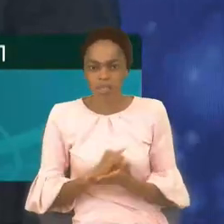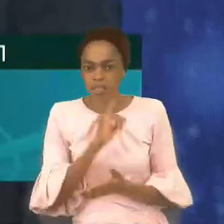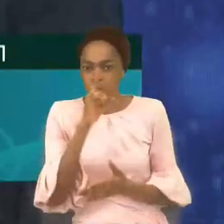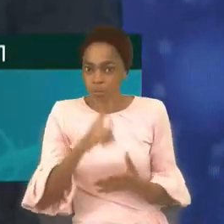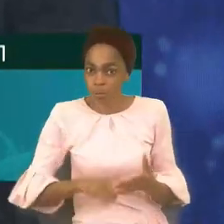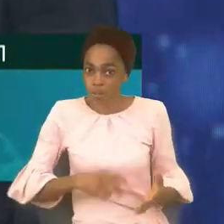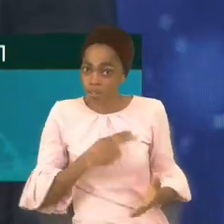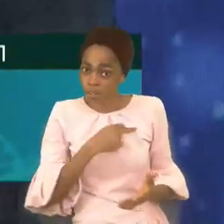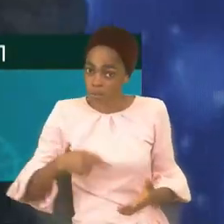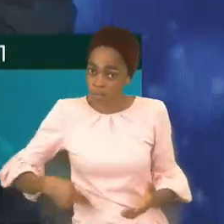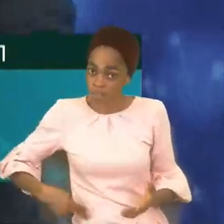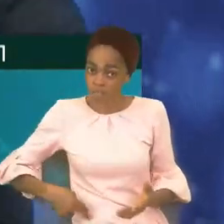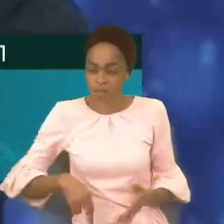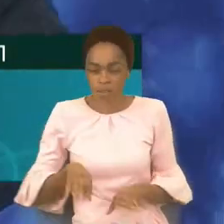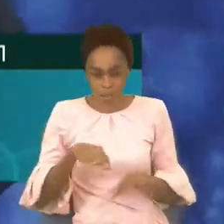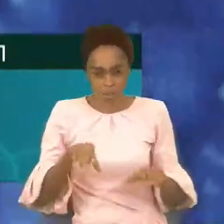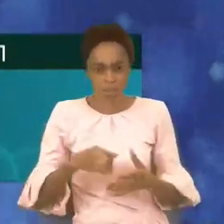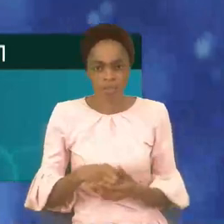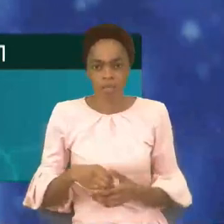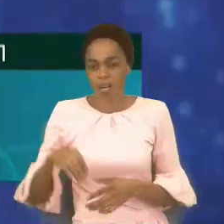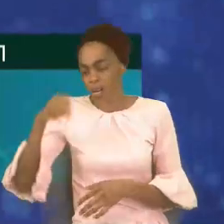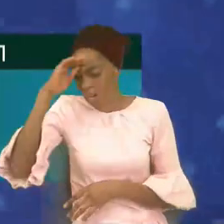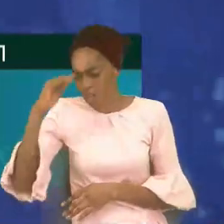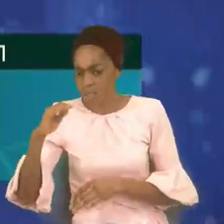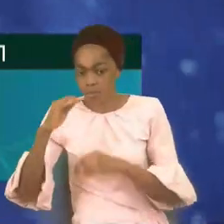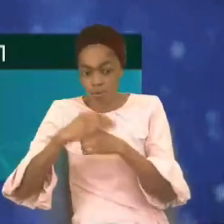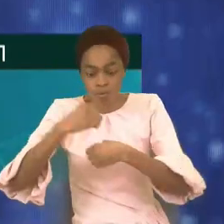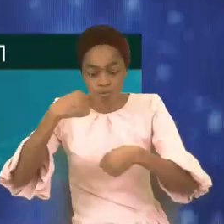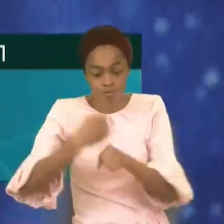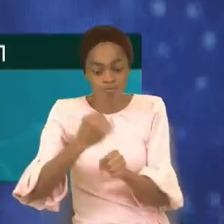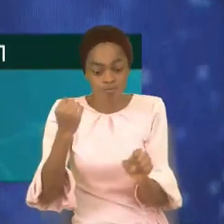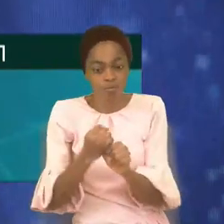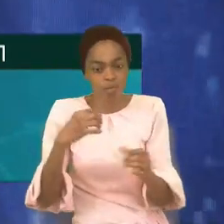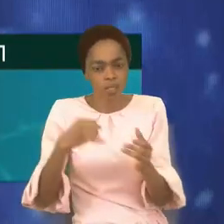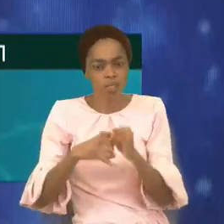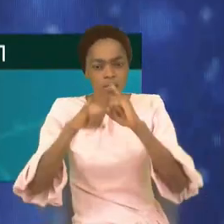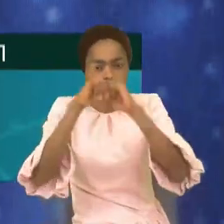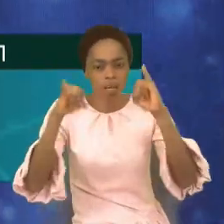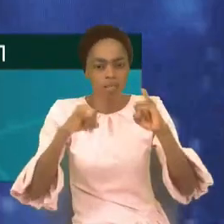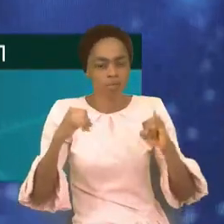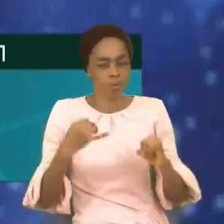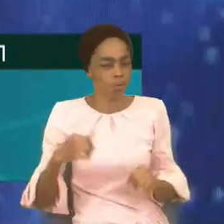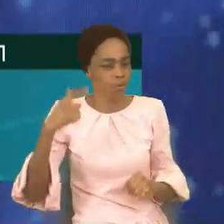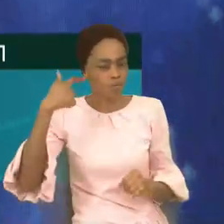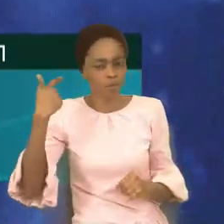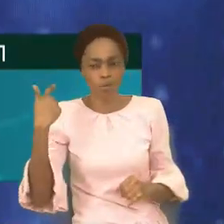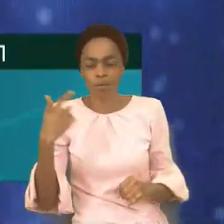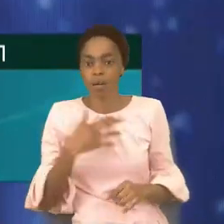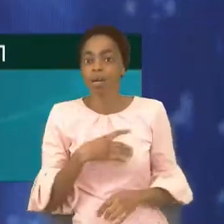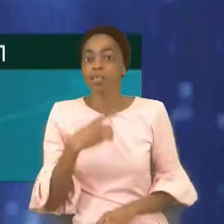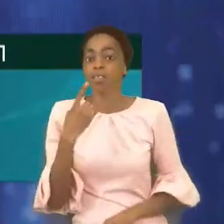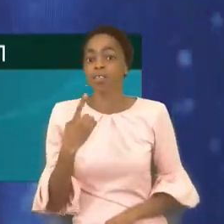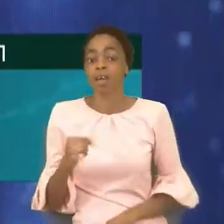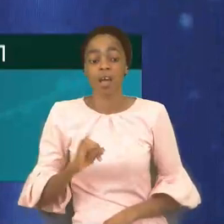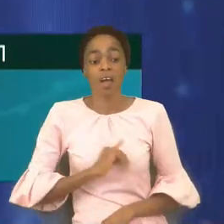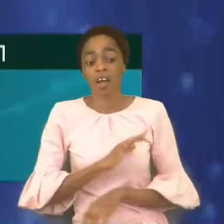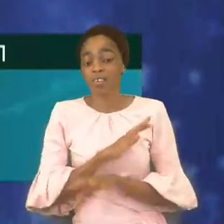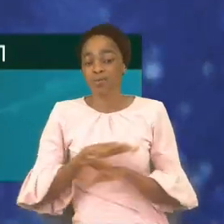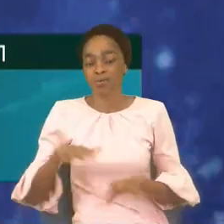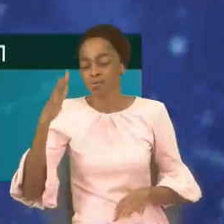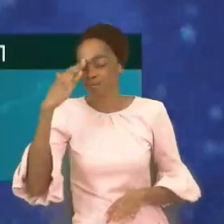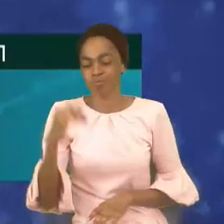L'adversaire qui s'élève au-dessus de tout ce qu'on appelle Dieu, c'est ce que Nebuchadnezzar a fait. Il a suscité cette statue d'or. Je ne